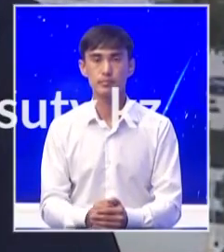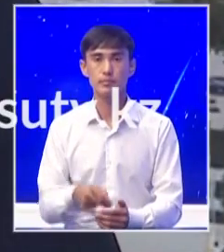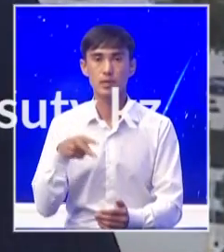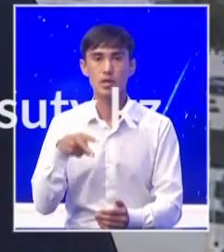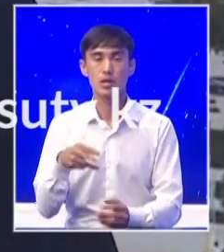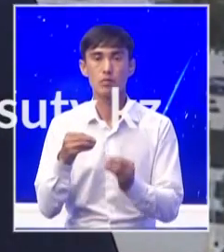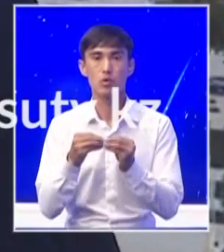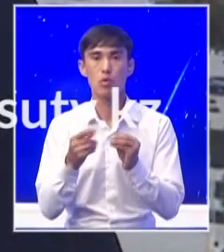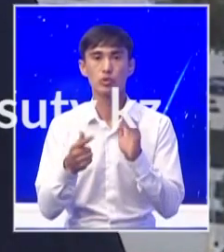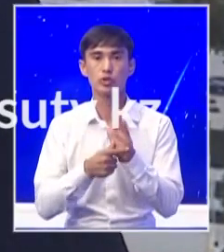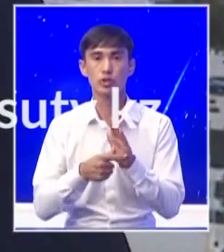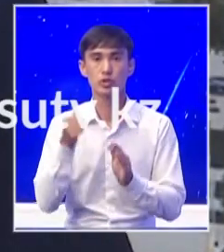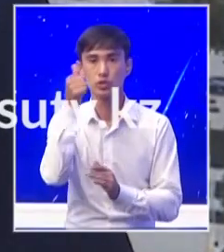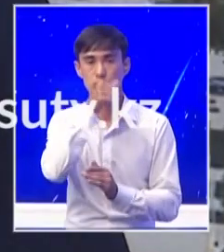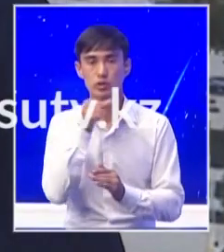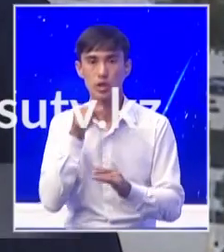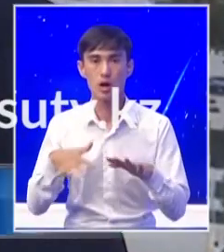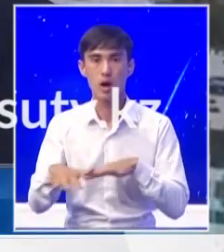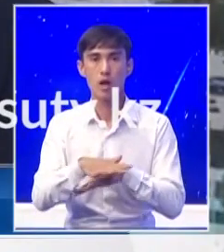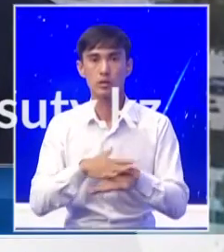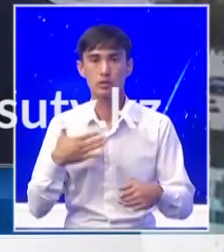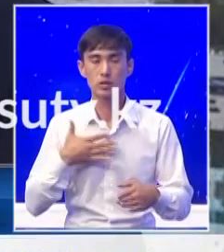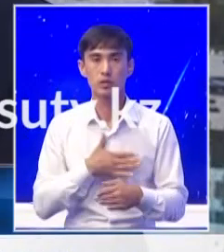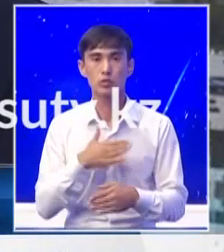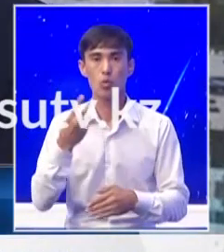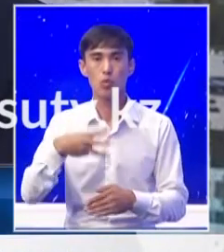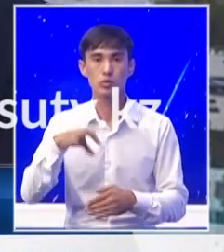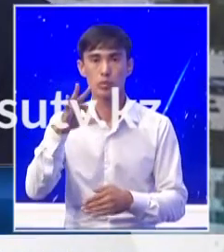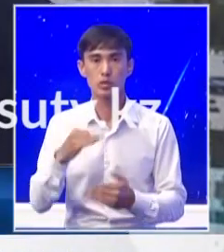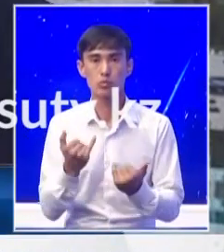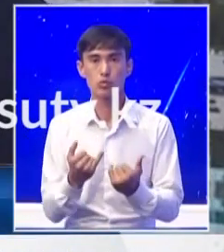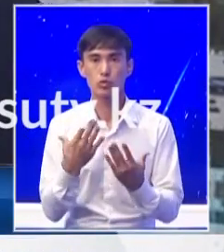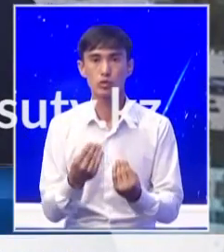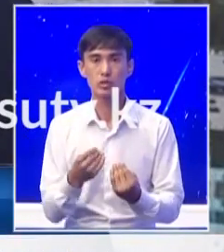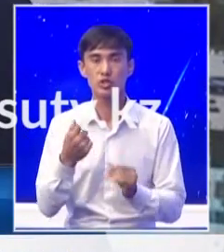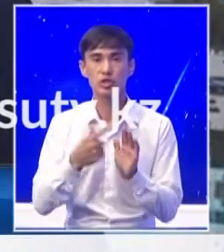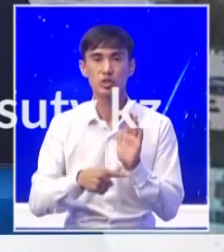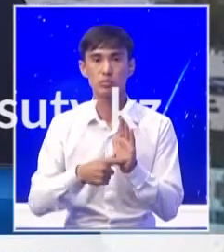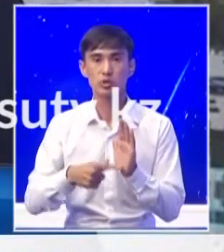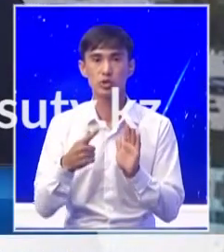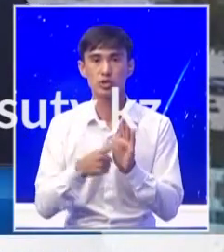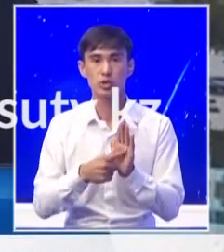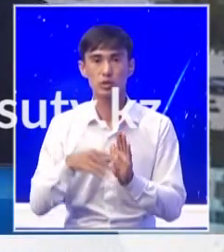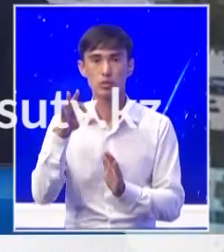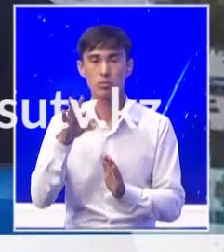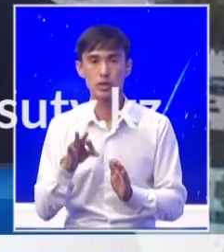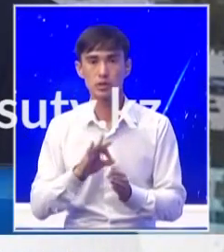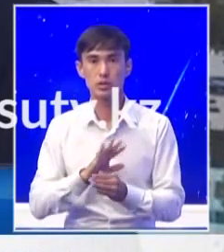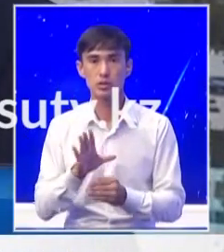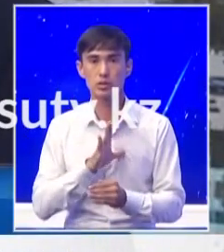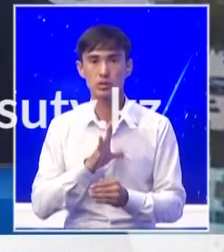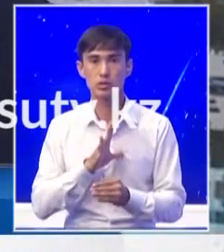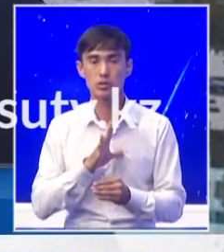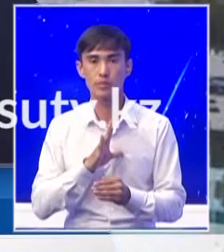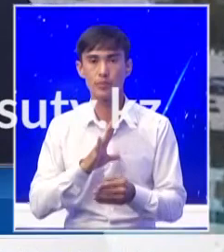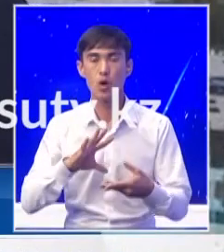2017 жылы халықтың қанағаттану деңгейі 30% болса, бүгінгі таңда бұл көрсеткіш 77% құрады. Бұл орта